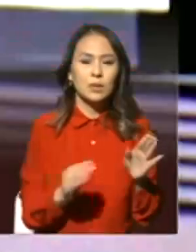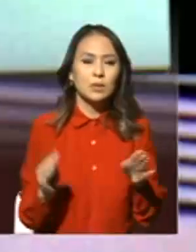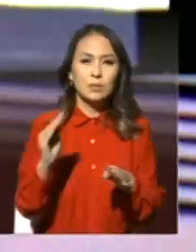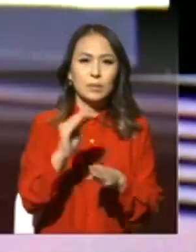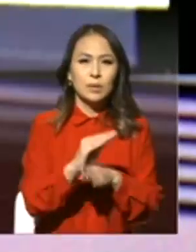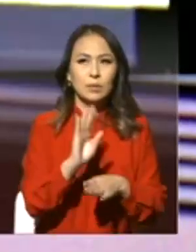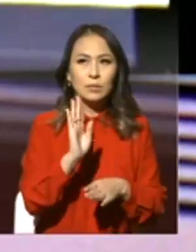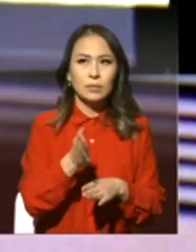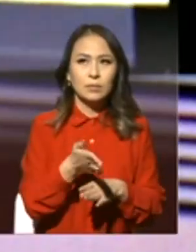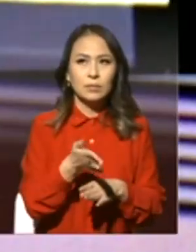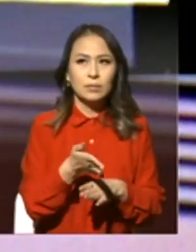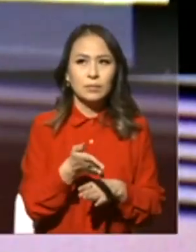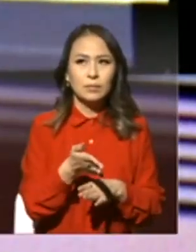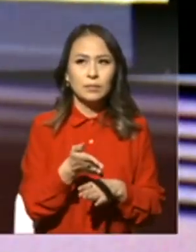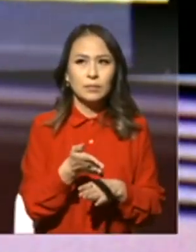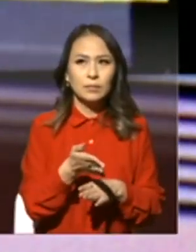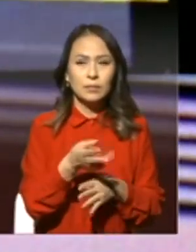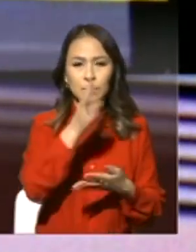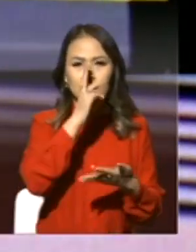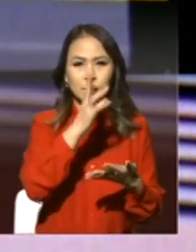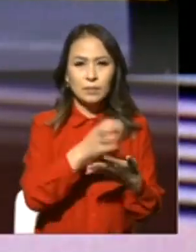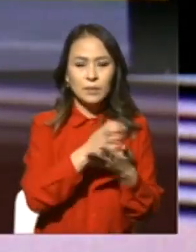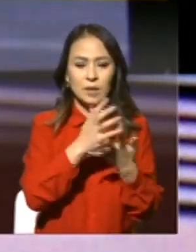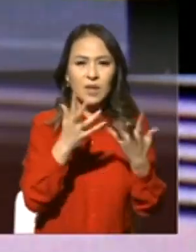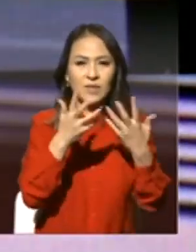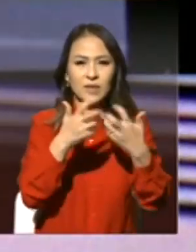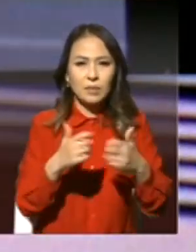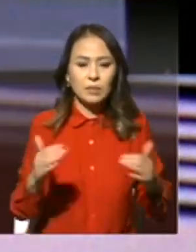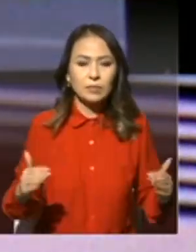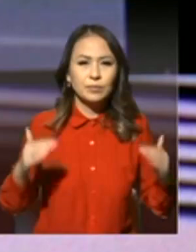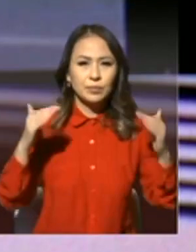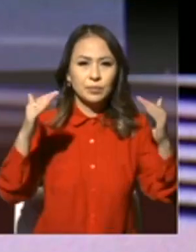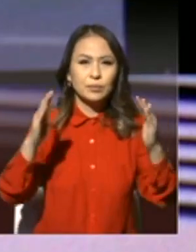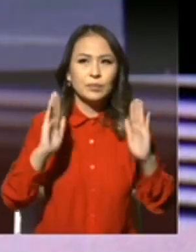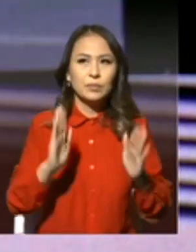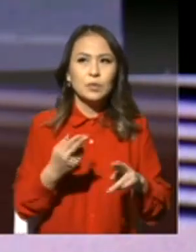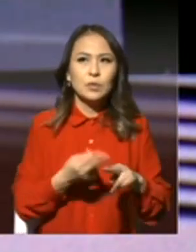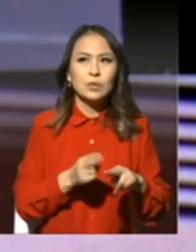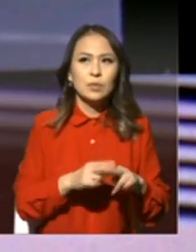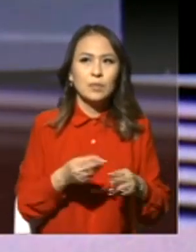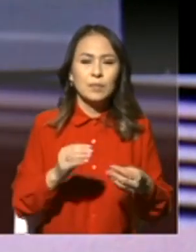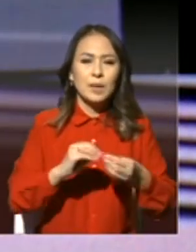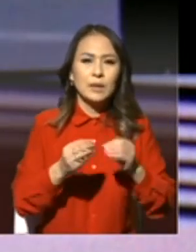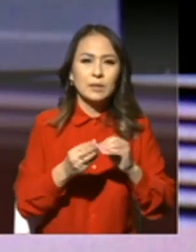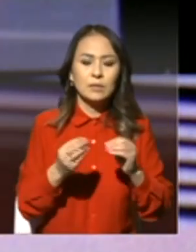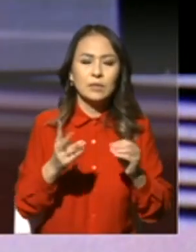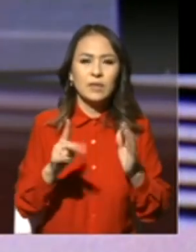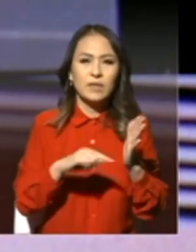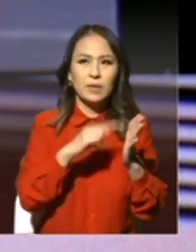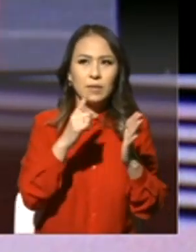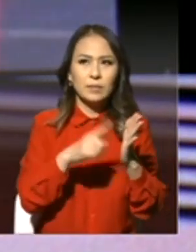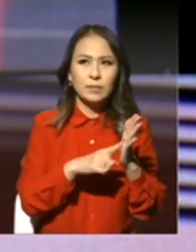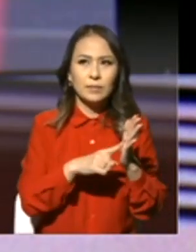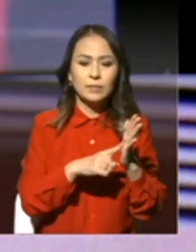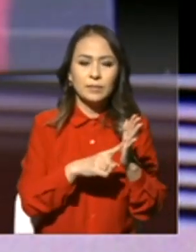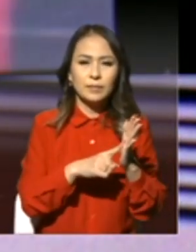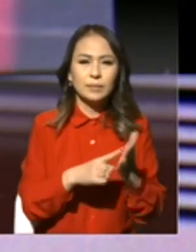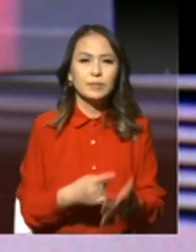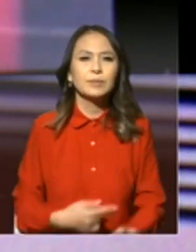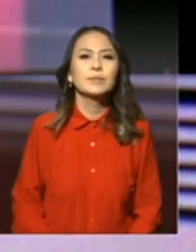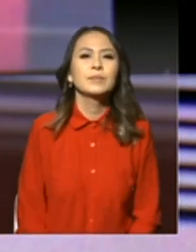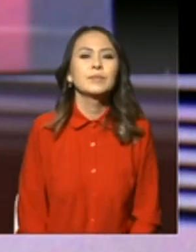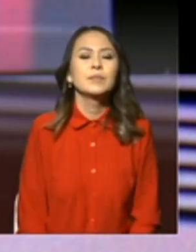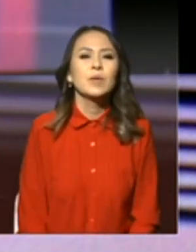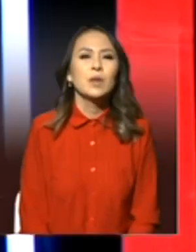көтеретін болсақ, сонда табыстар автоматически көтереді. Сондықтан біз мына мәселені көтеруіміз керек. Азық-түліктің